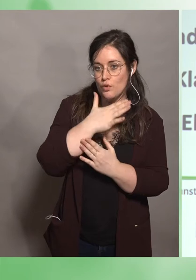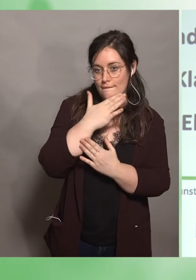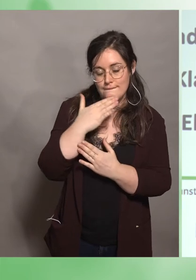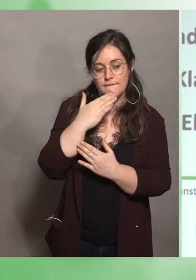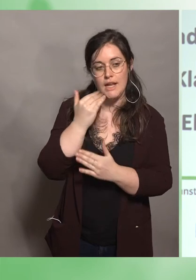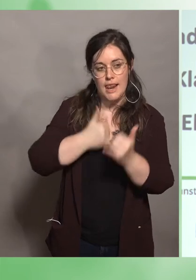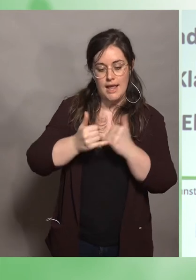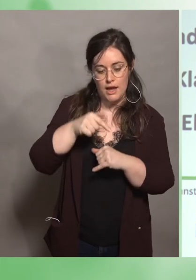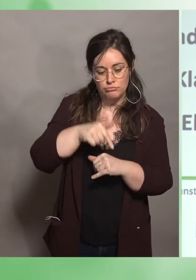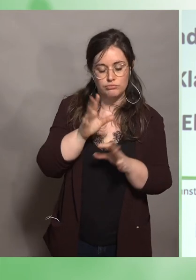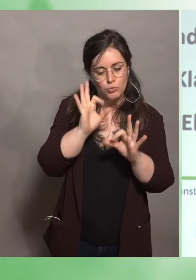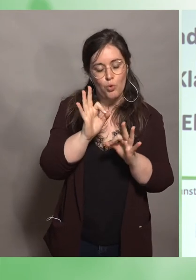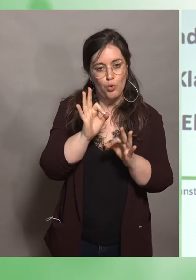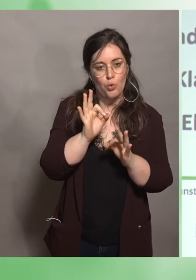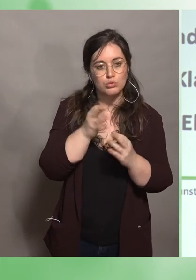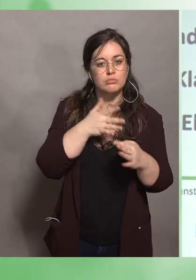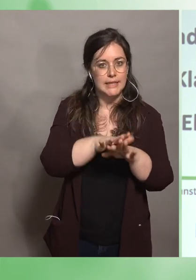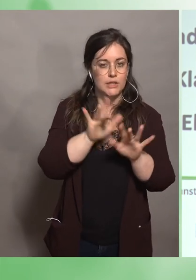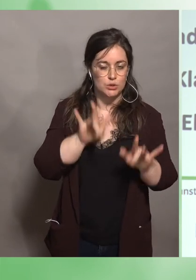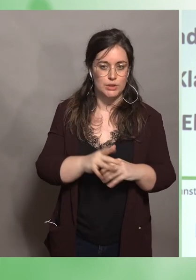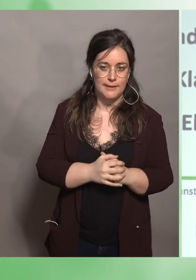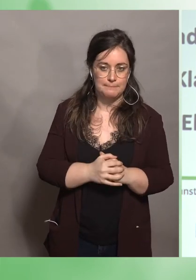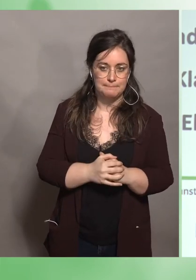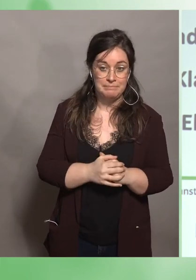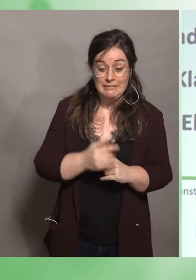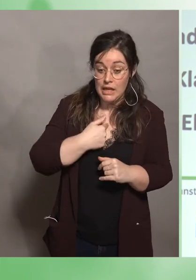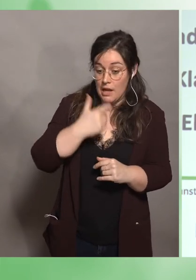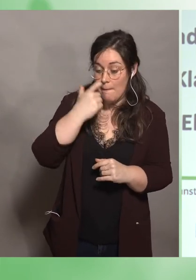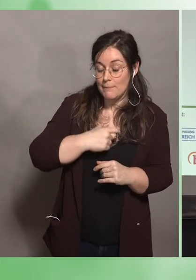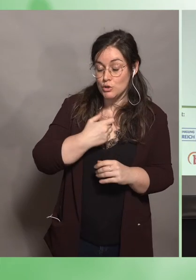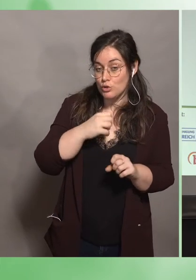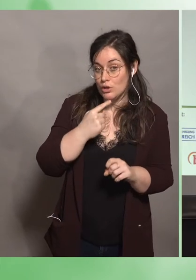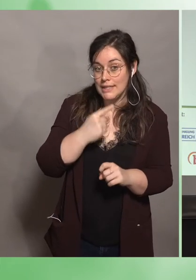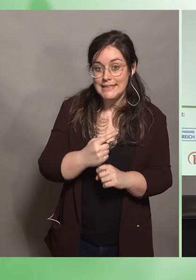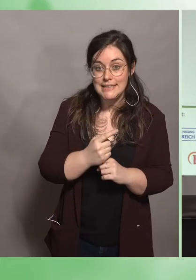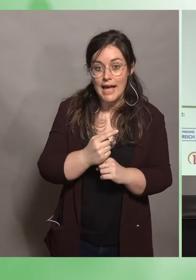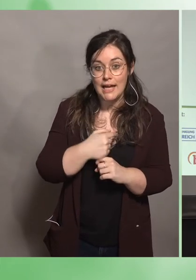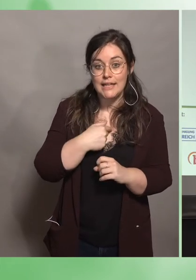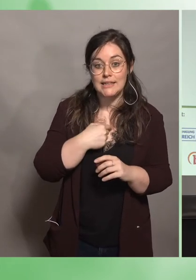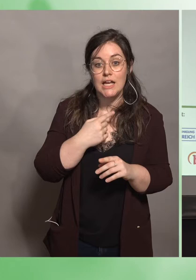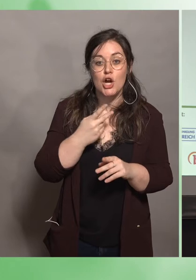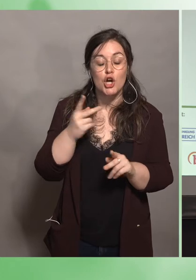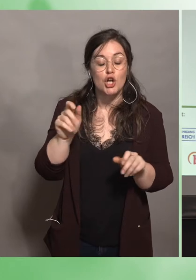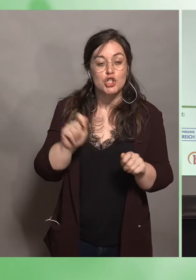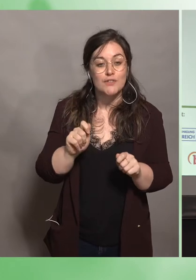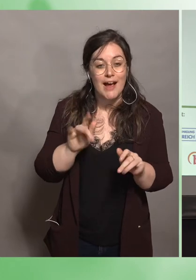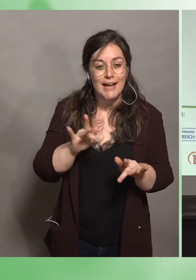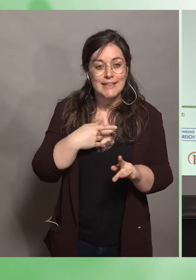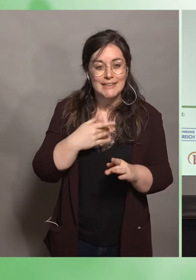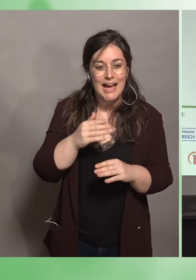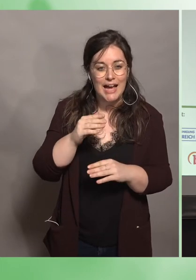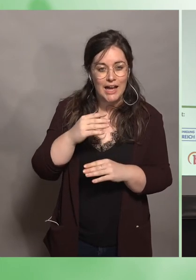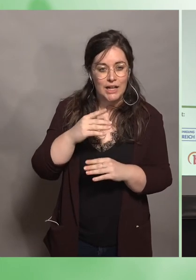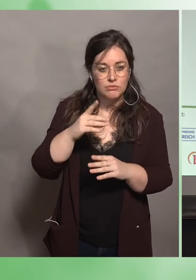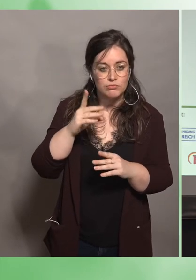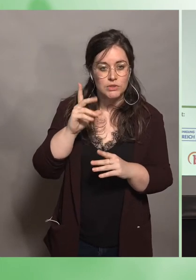sehr gut bei uns im Unternehmen integriert sind. Also ich persönlich muss sagen, ich habe einen Schwager mit dem Down-Syndrom und ich habe das